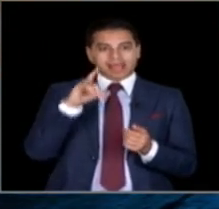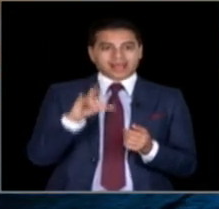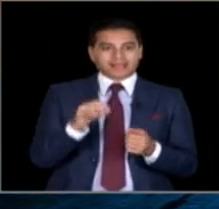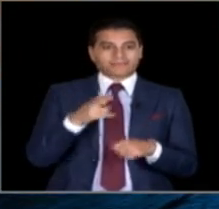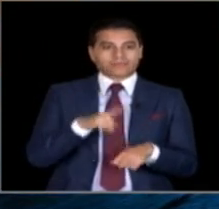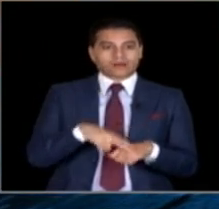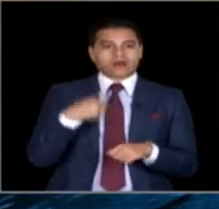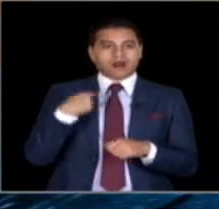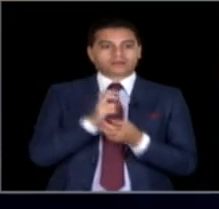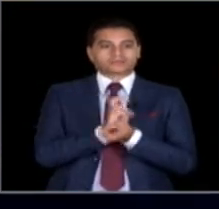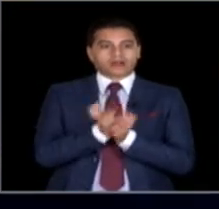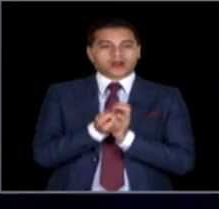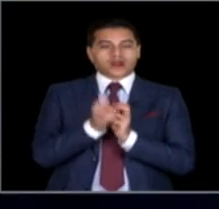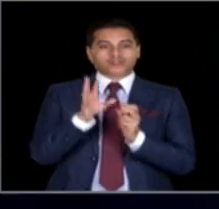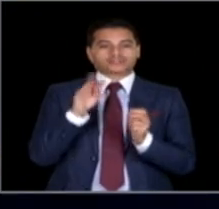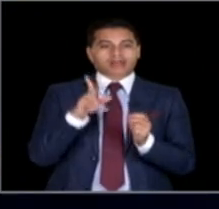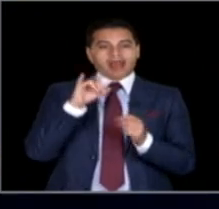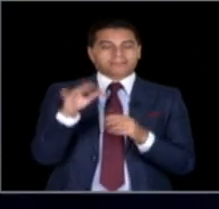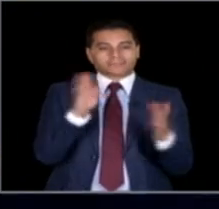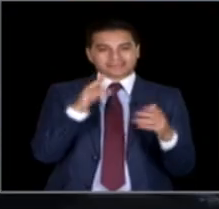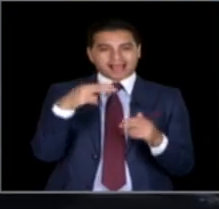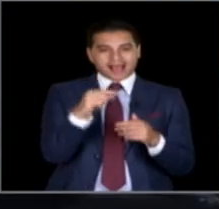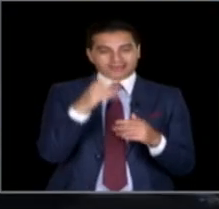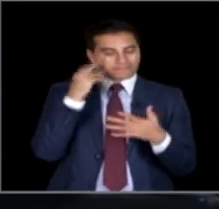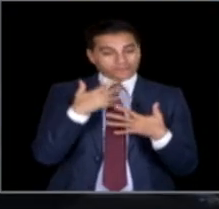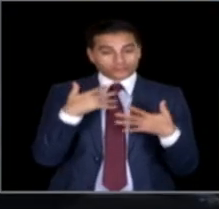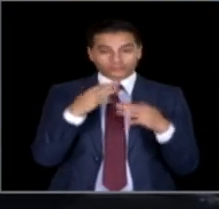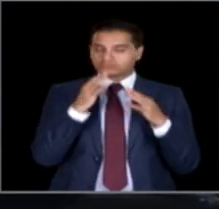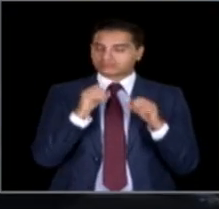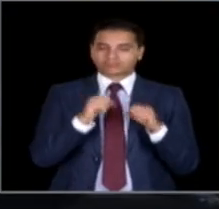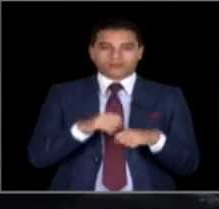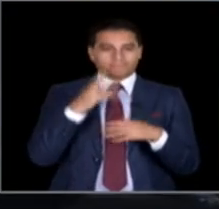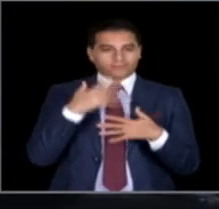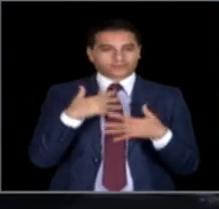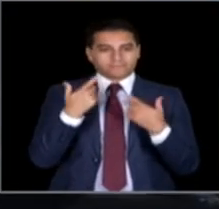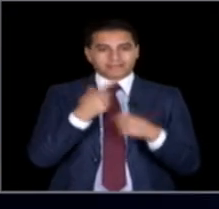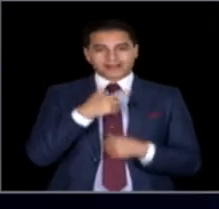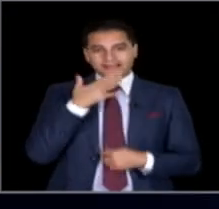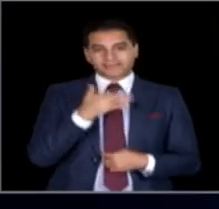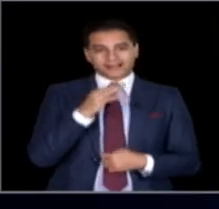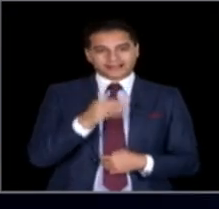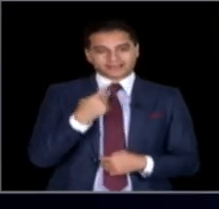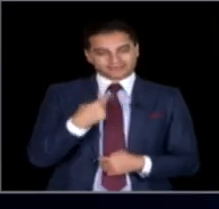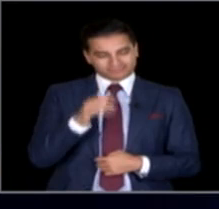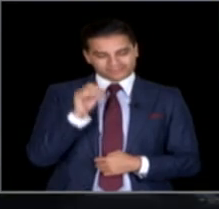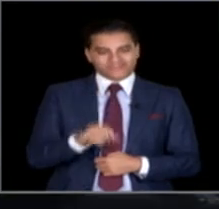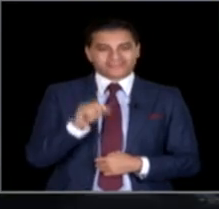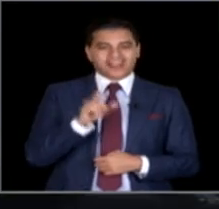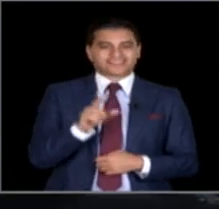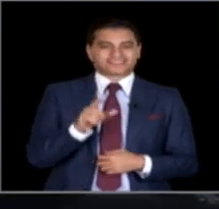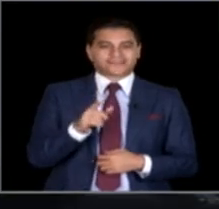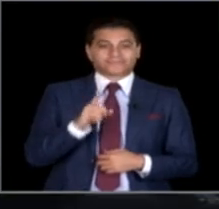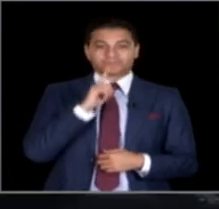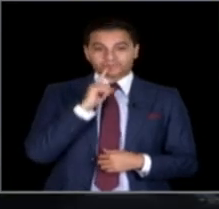سعد. هاي برافو عليك. انبسطتي هناك؟ جدا. بلد جميلة جدا. بلد جميلة فعلا.